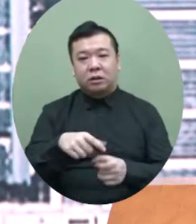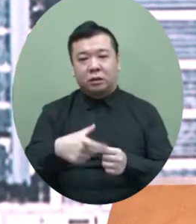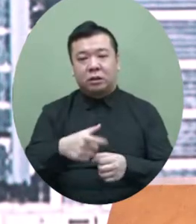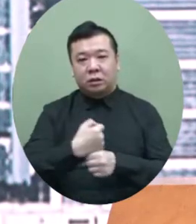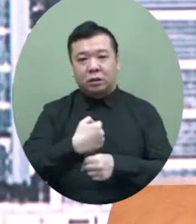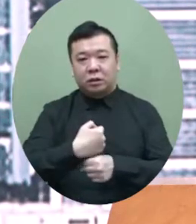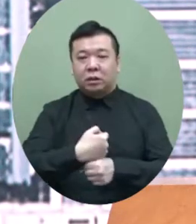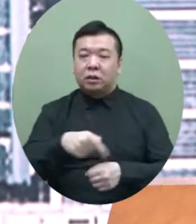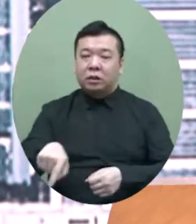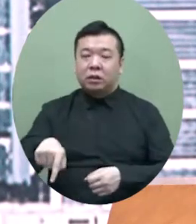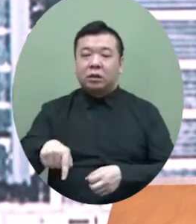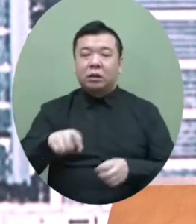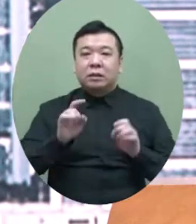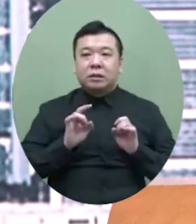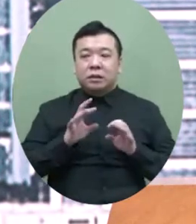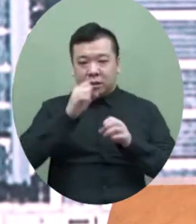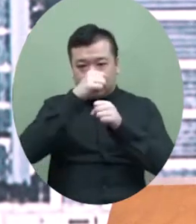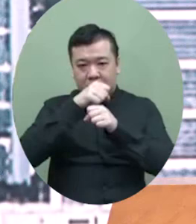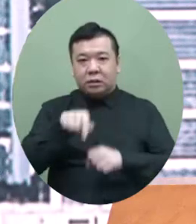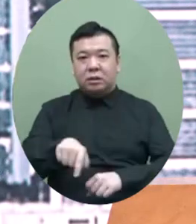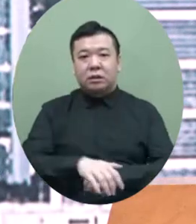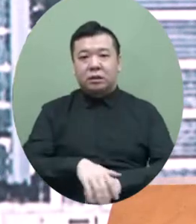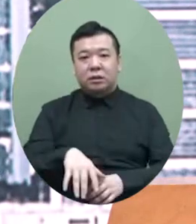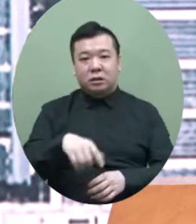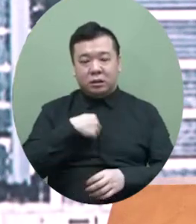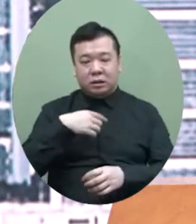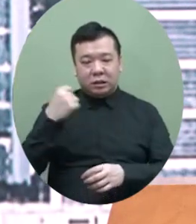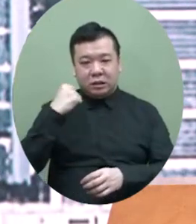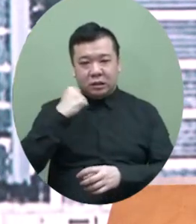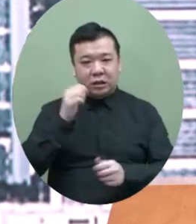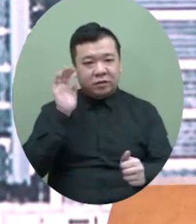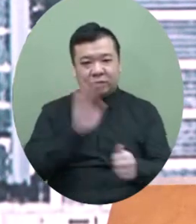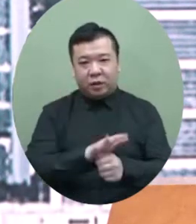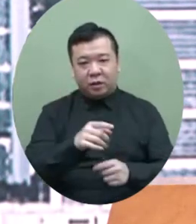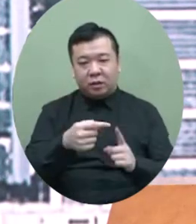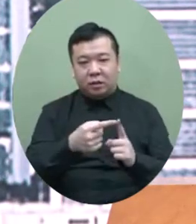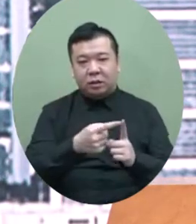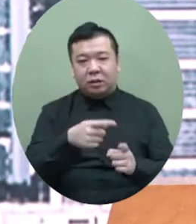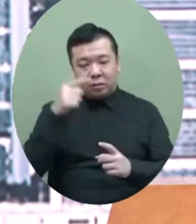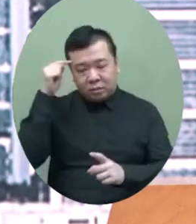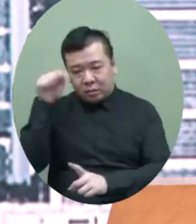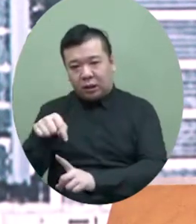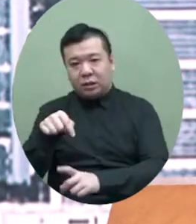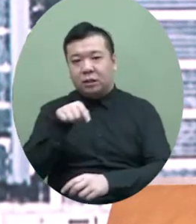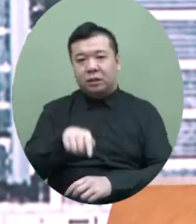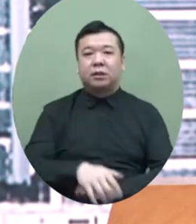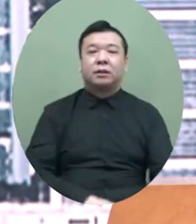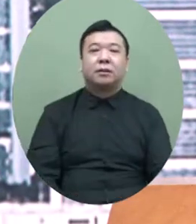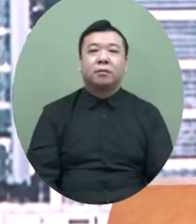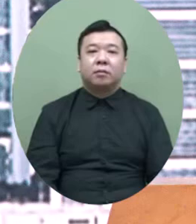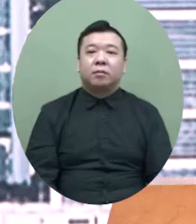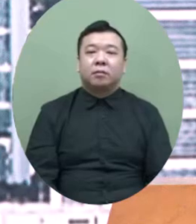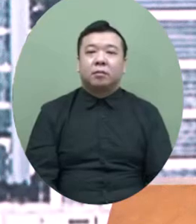工作嘅私營化驗所，係全心全力以服務市民為目的咧去參與呢啲行